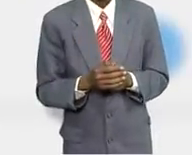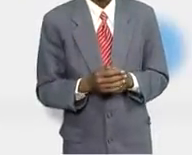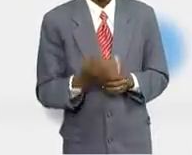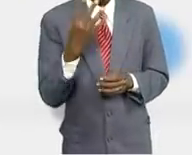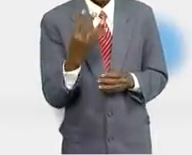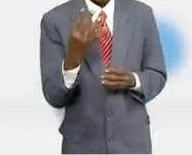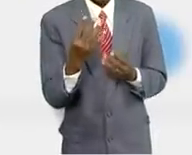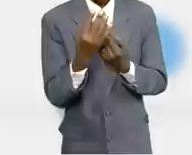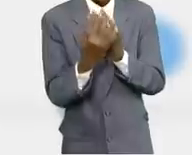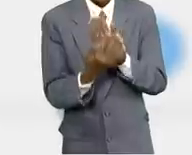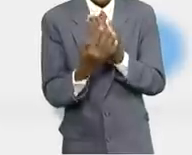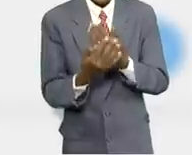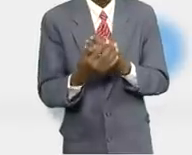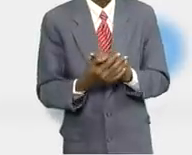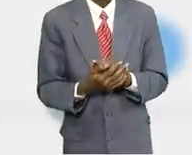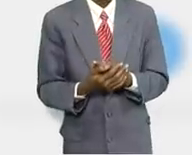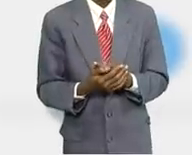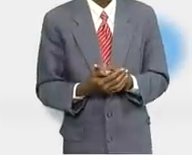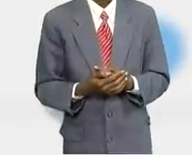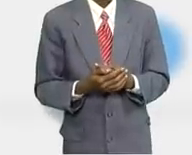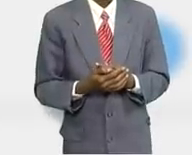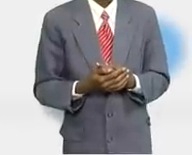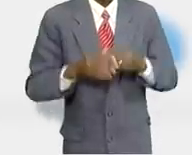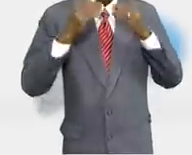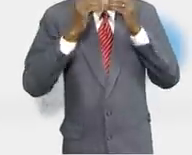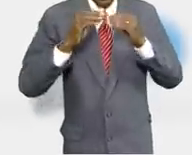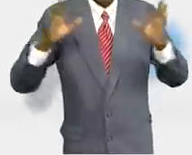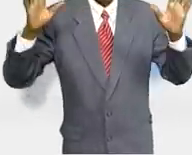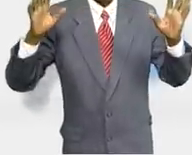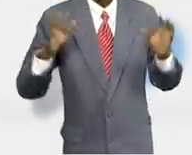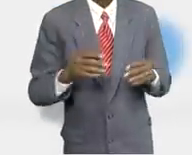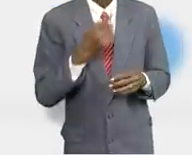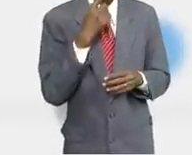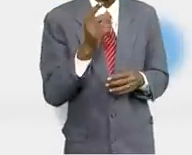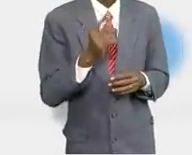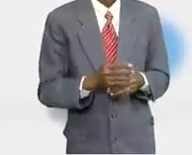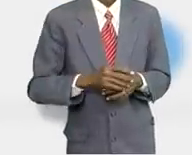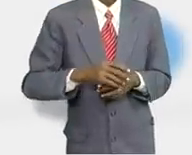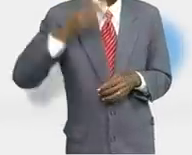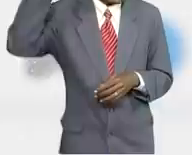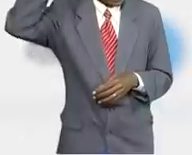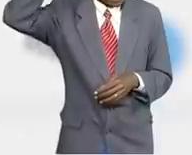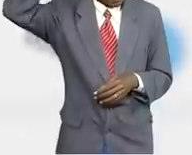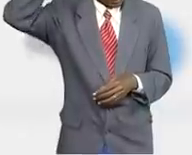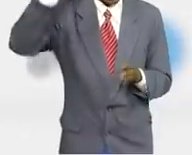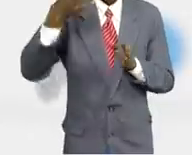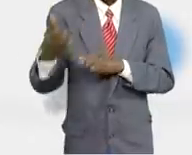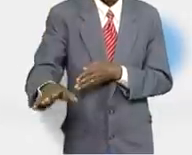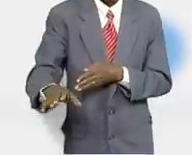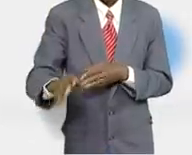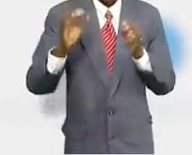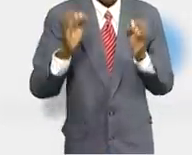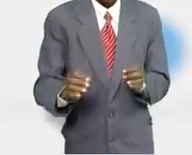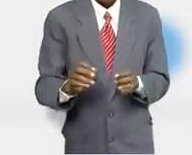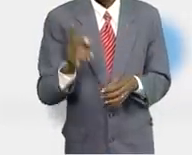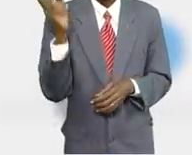tweet publié à l'heure de l'Angélus qui a donné l'alerte pour tordre les coups aux folles rumeurs qui avaient enflammé les réseaux sociaux